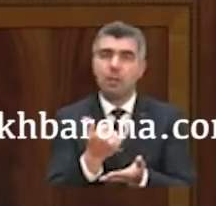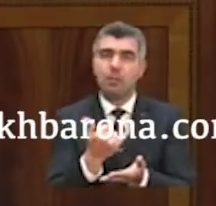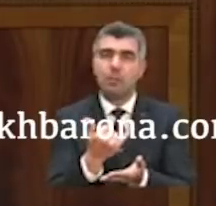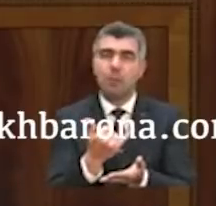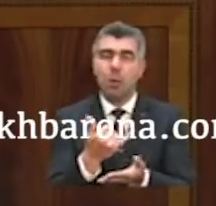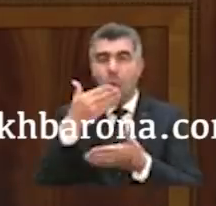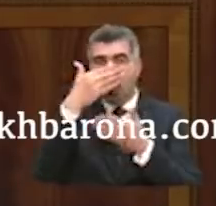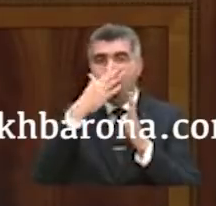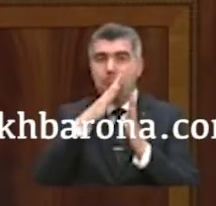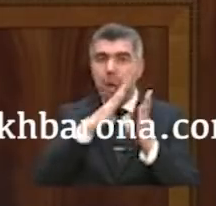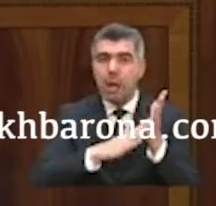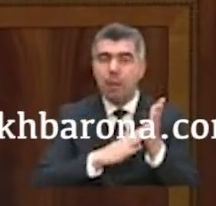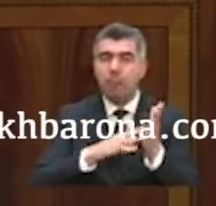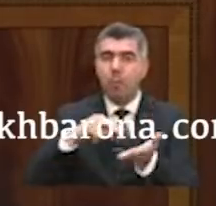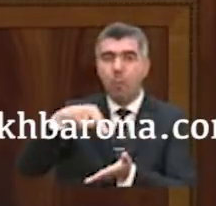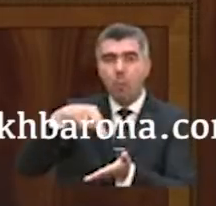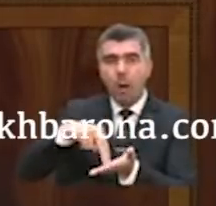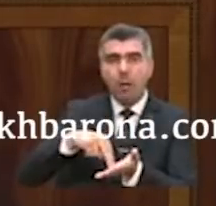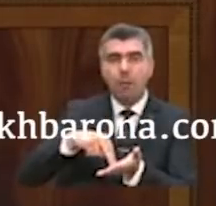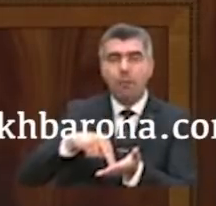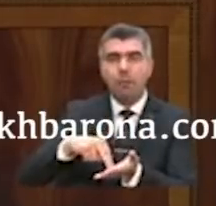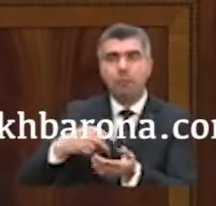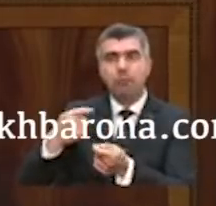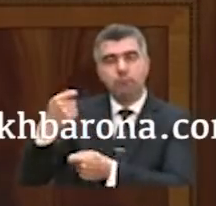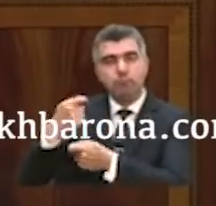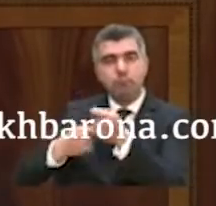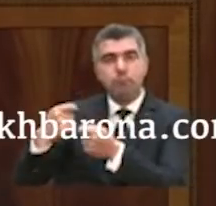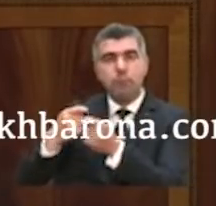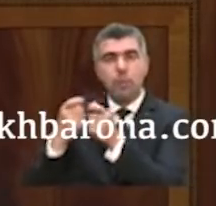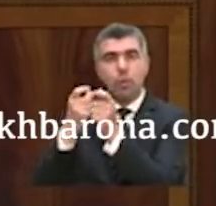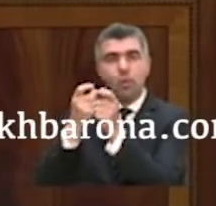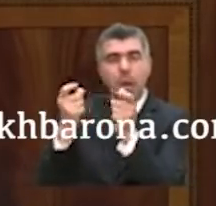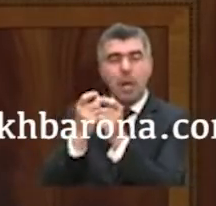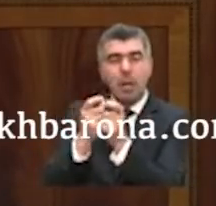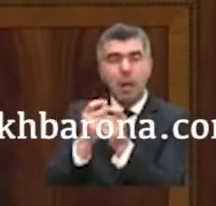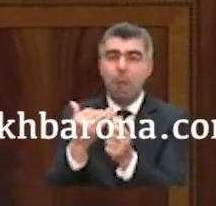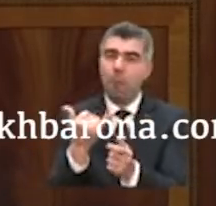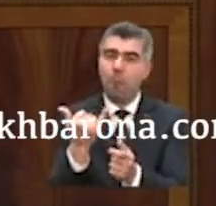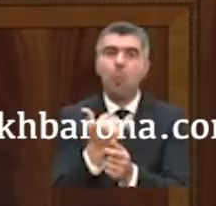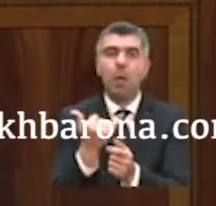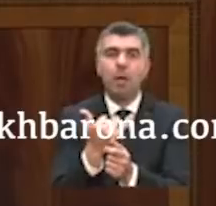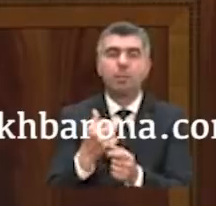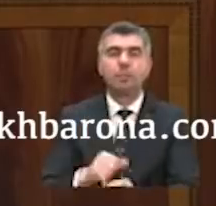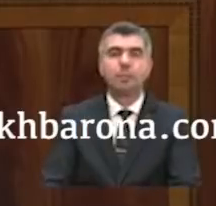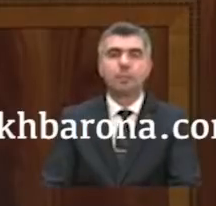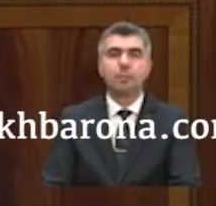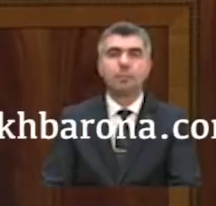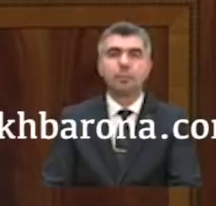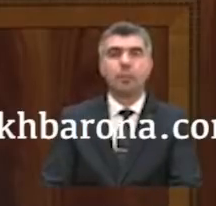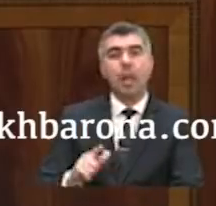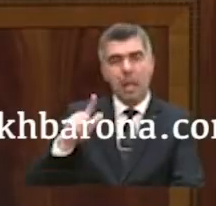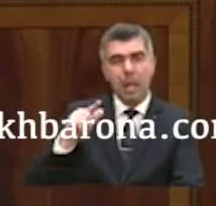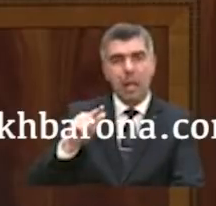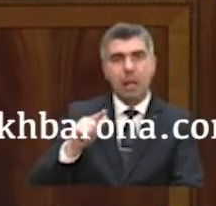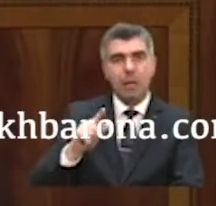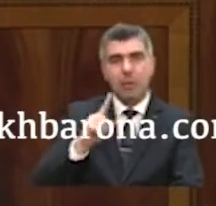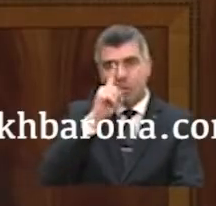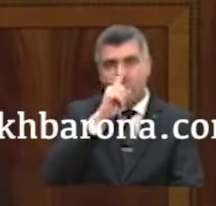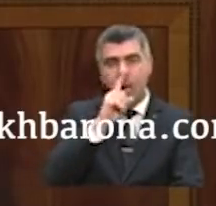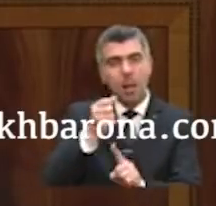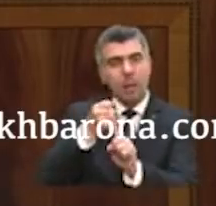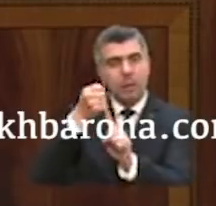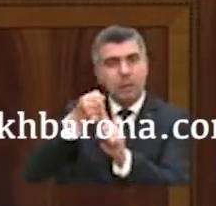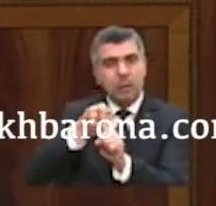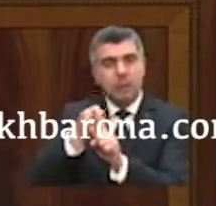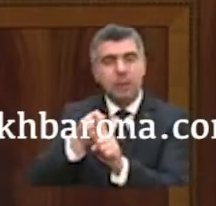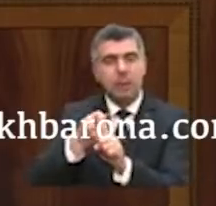واقفة، وكتشوفوا الاستثمارات اللي تكلمت عليها الأهمية ديالها. كاين مسائل كبيرة اللي كتعمل،